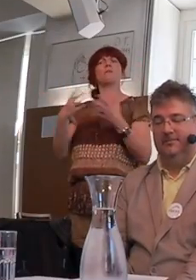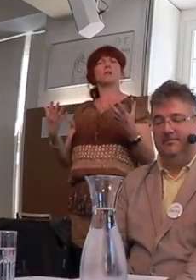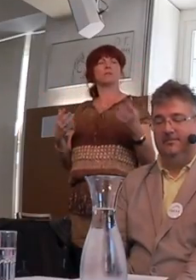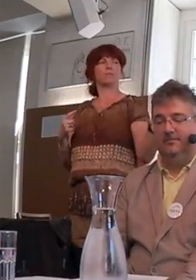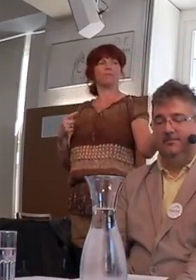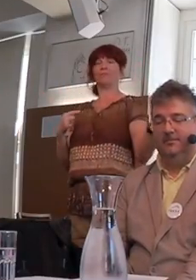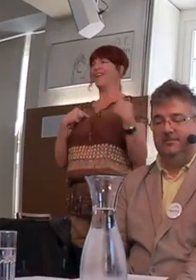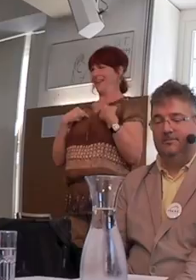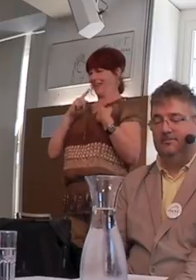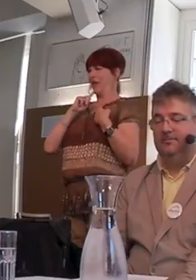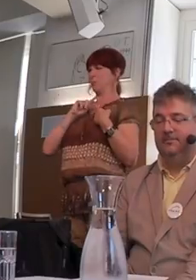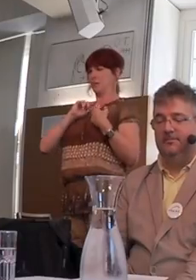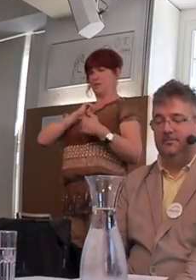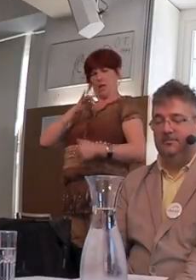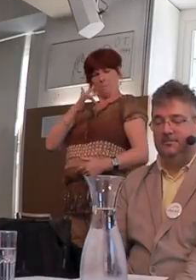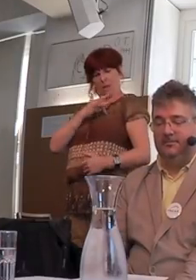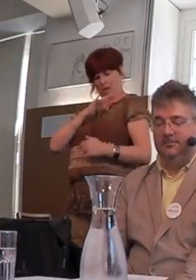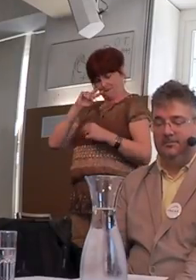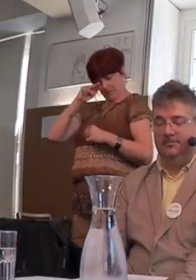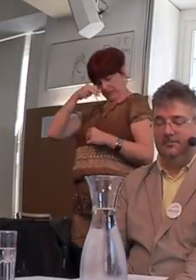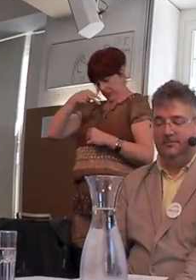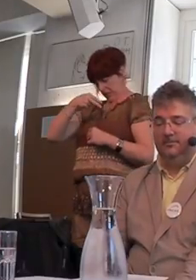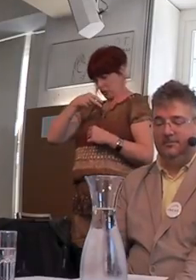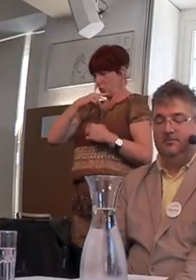bisschen Gewissenserforschung gemacht vor